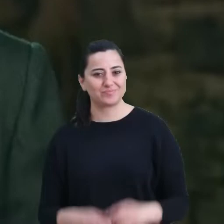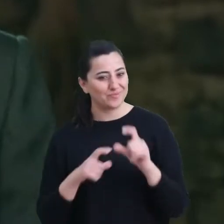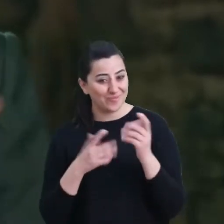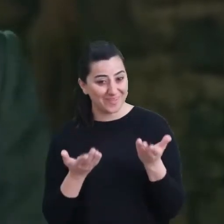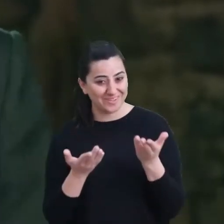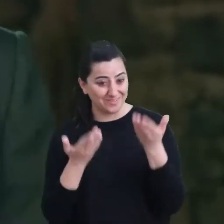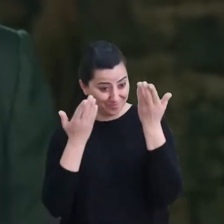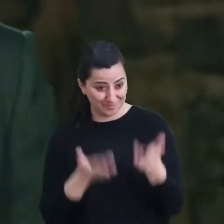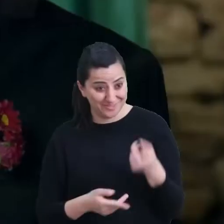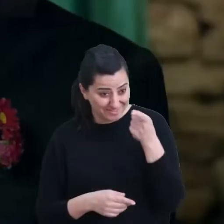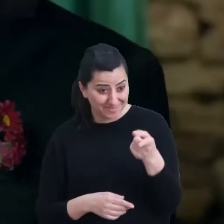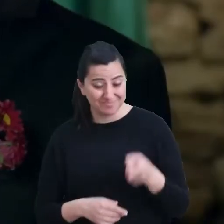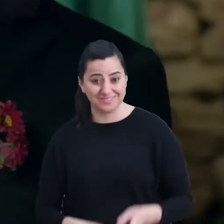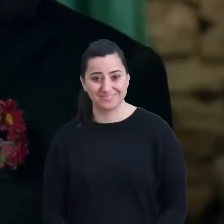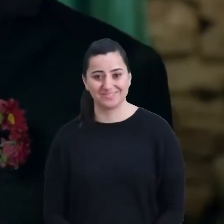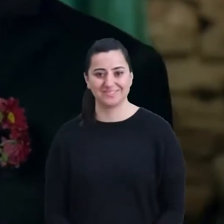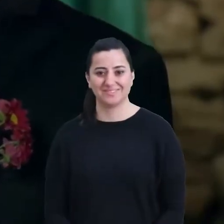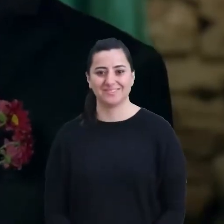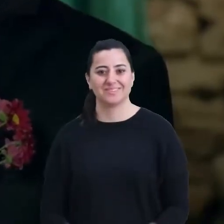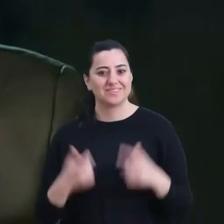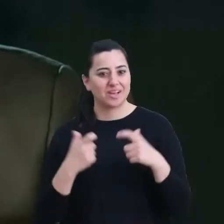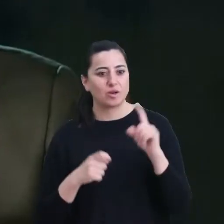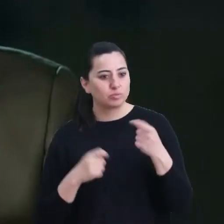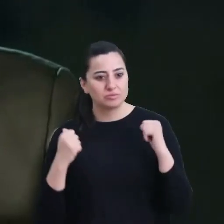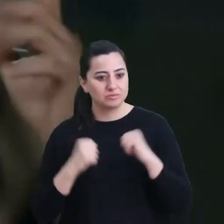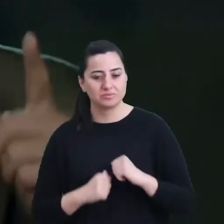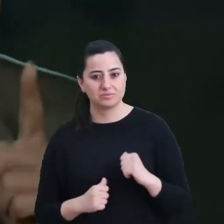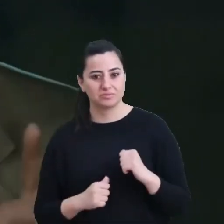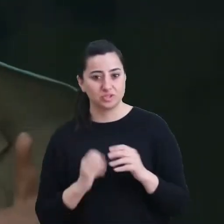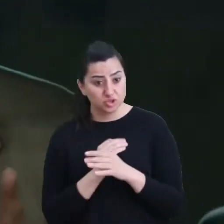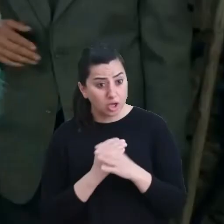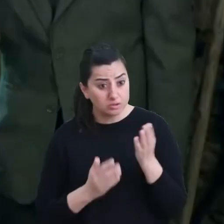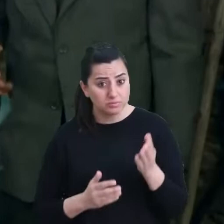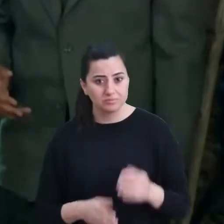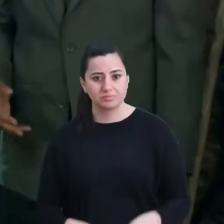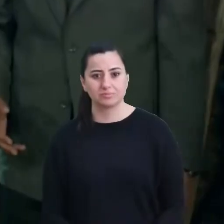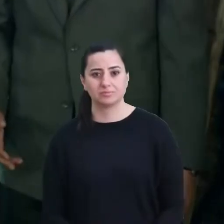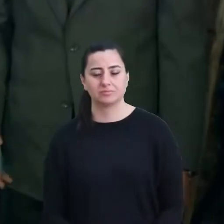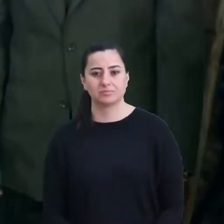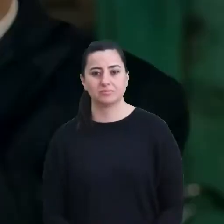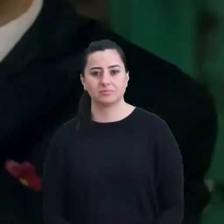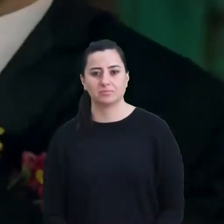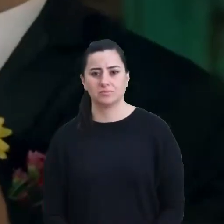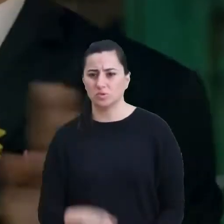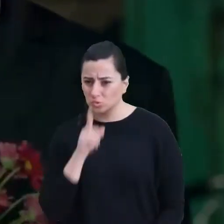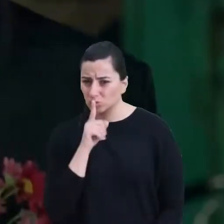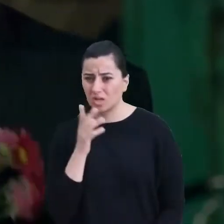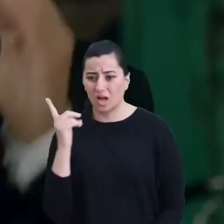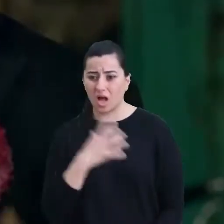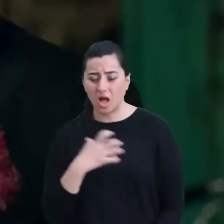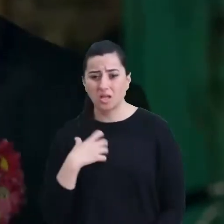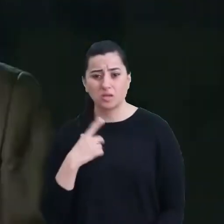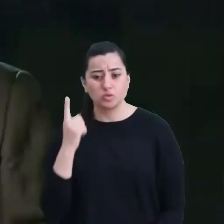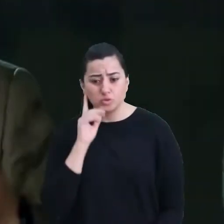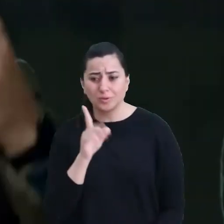Süleyman, sen misin lan bu? Nereden buldun lan bu takım elbiseyi? Çaldın mı lan yoksa? Dürttüler. Sus lan.